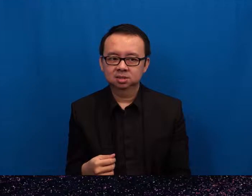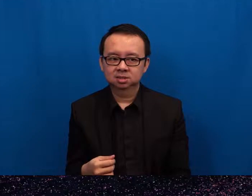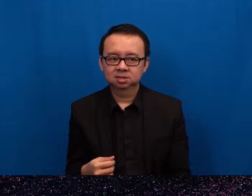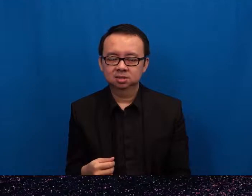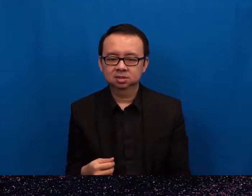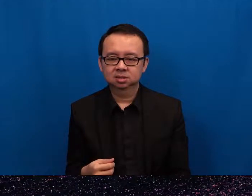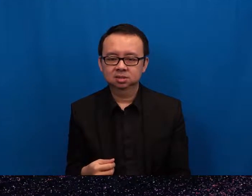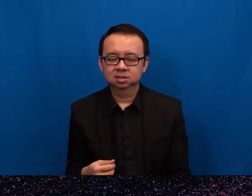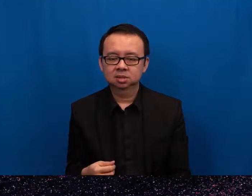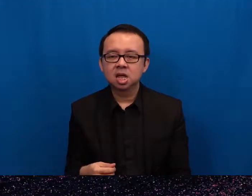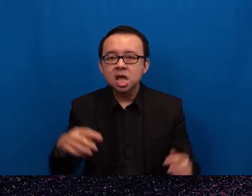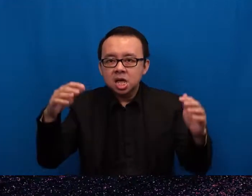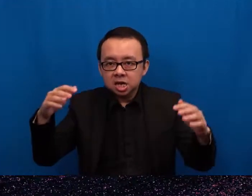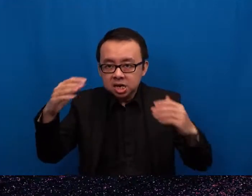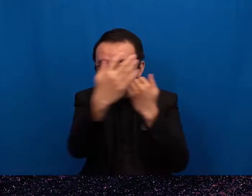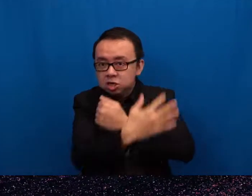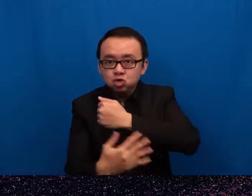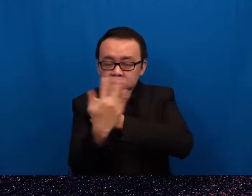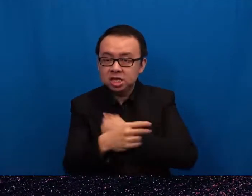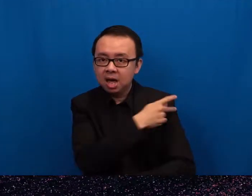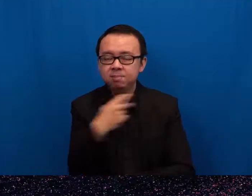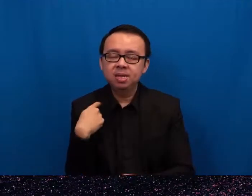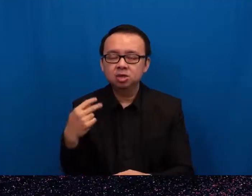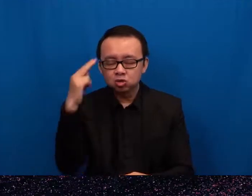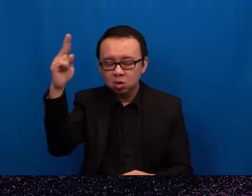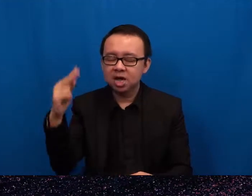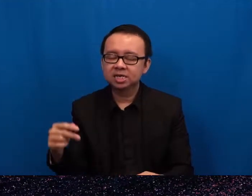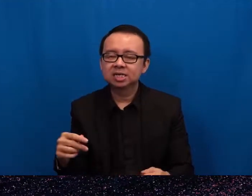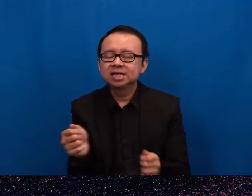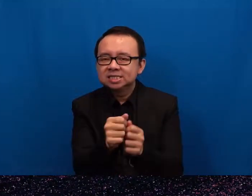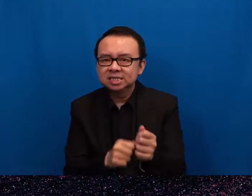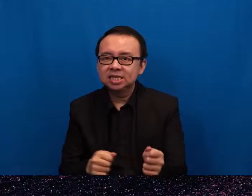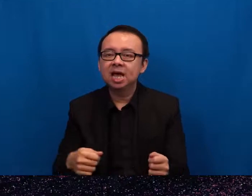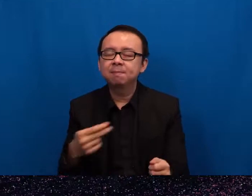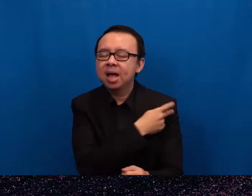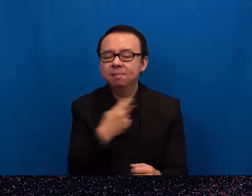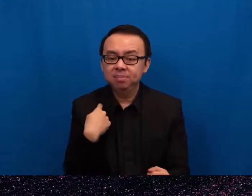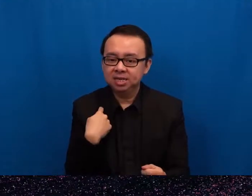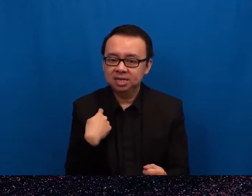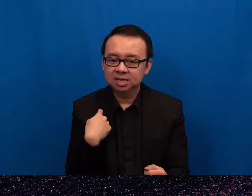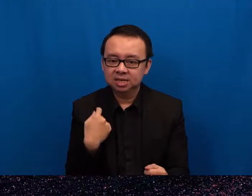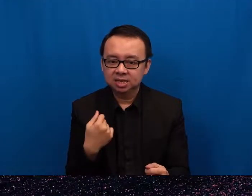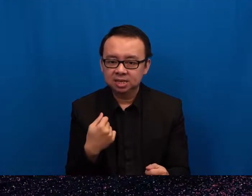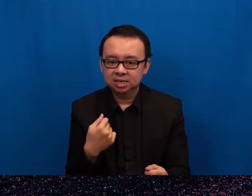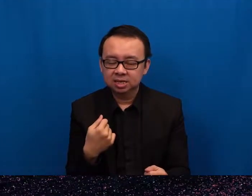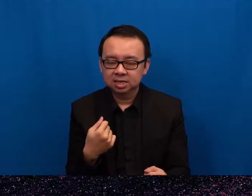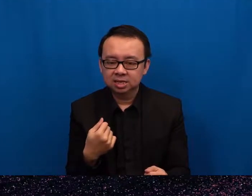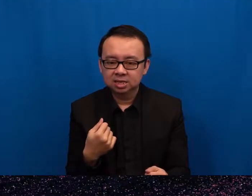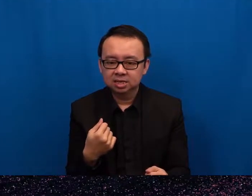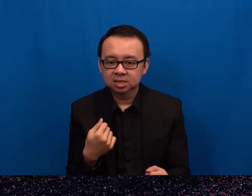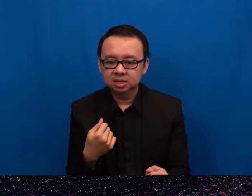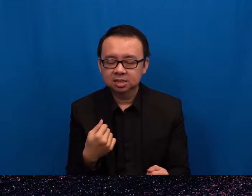bangsa-bangsa. Lindungi Tuhan, preserve your people, keep everyone safe, healthy, and